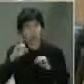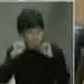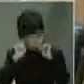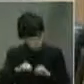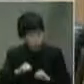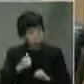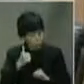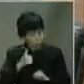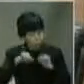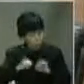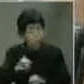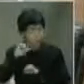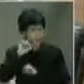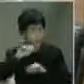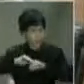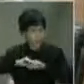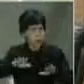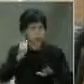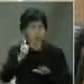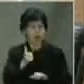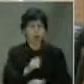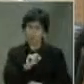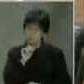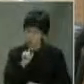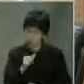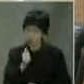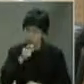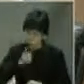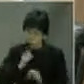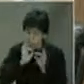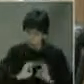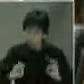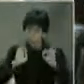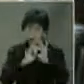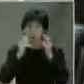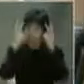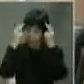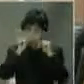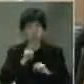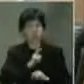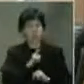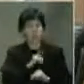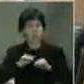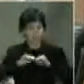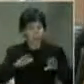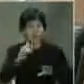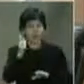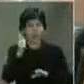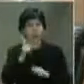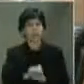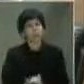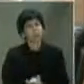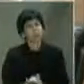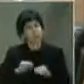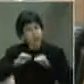ศแต่กรณีจำเป็นจริงๆเขาให้นายกประกาศได้แต่